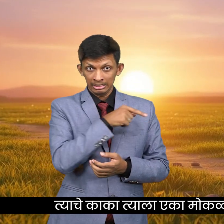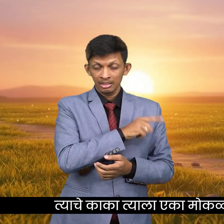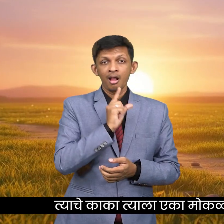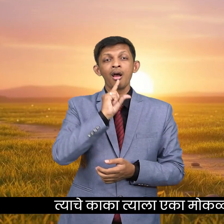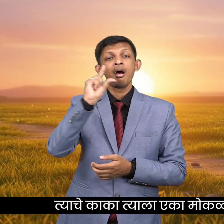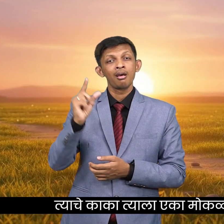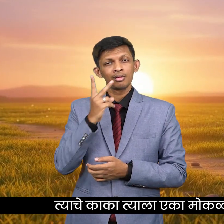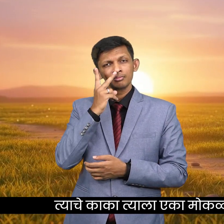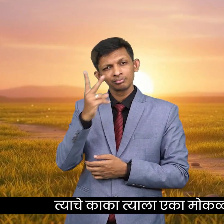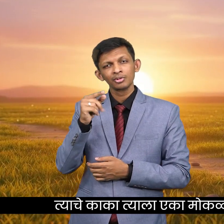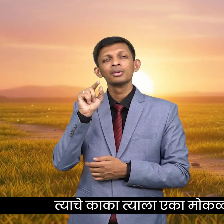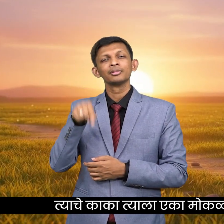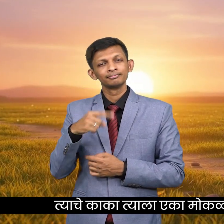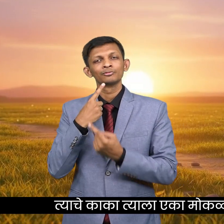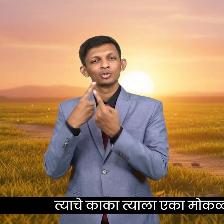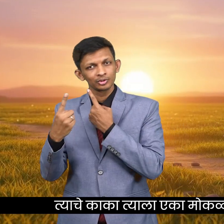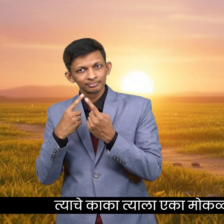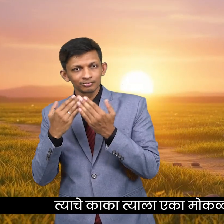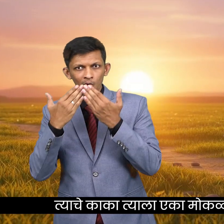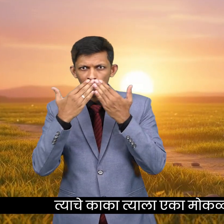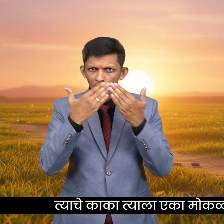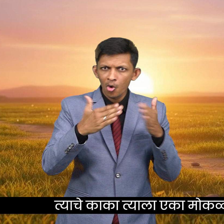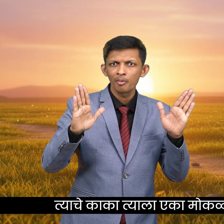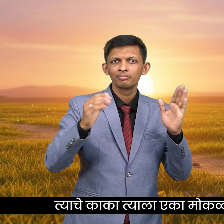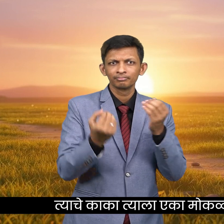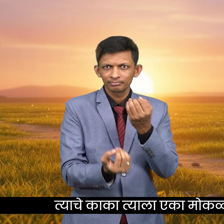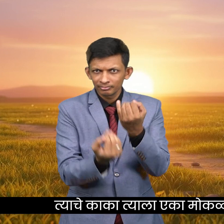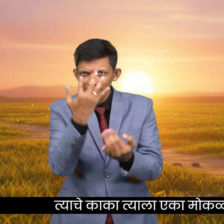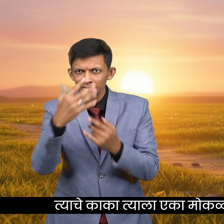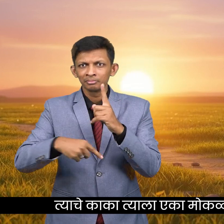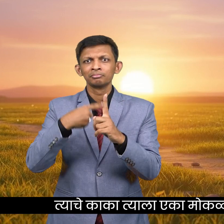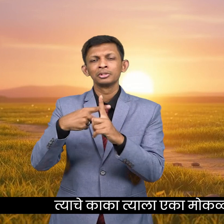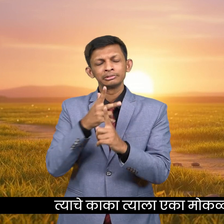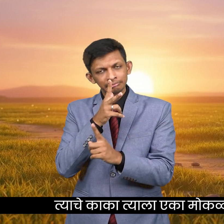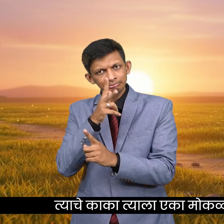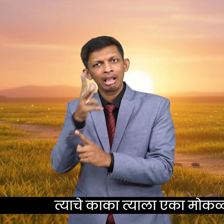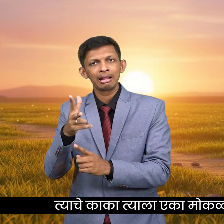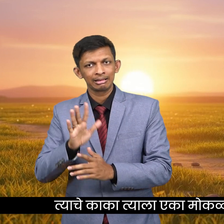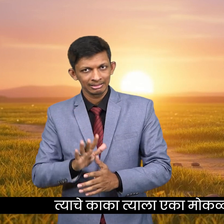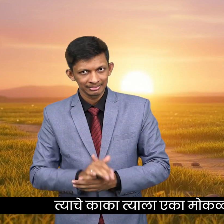मोकळ्या मैदानात घेऊन गेले आणि म्हणाले,